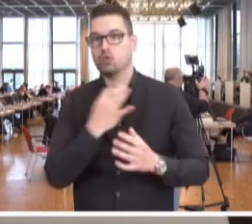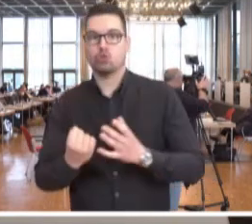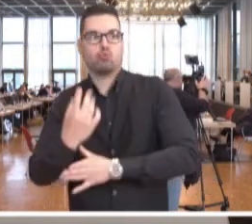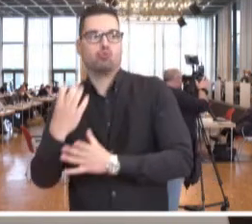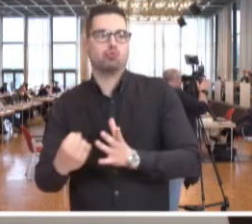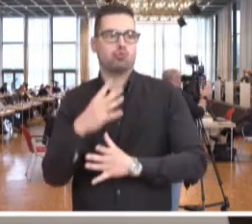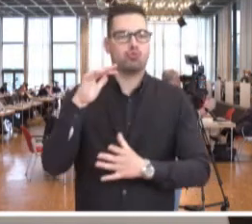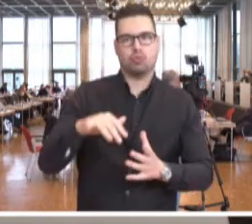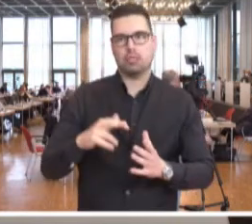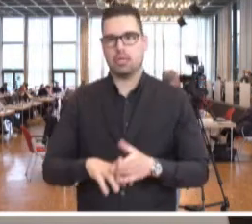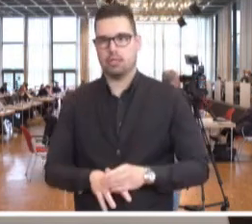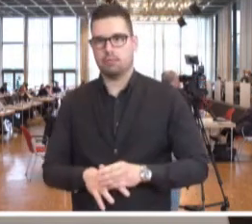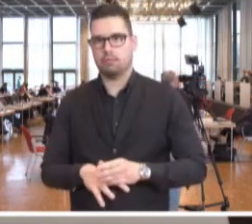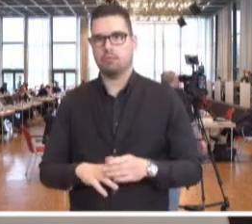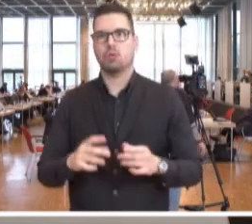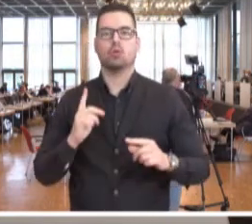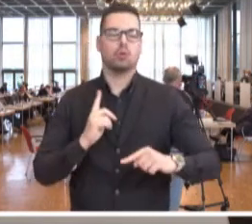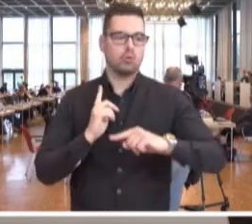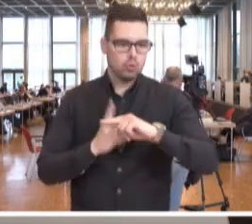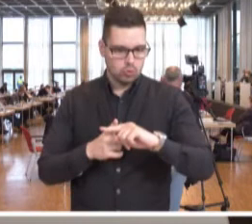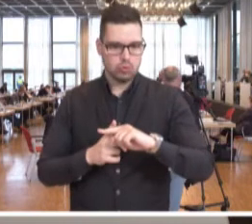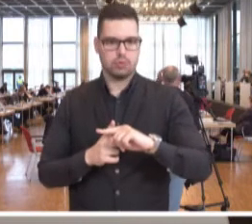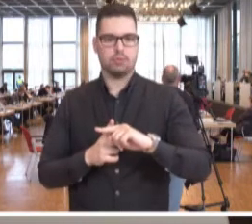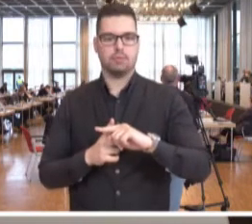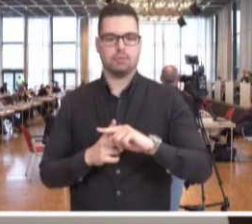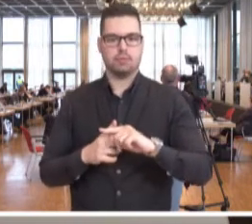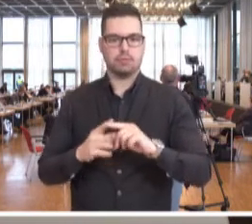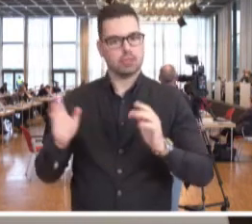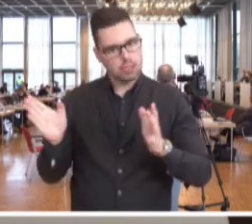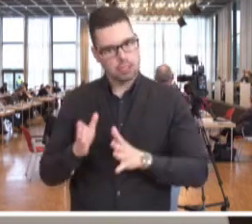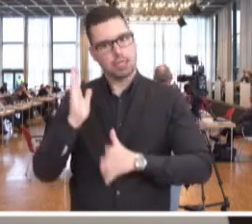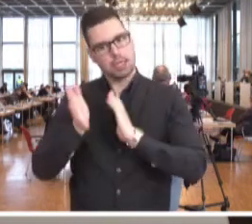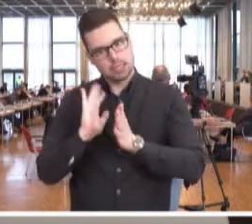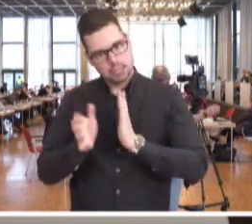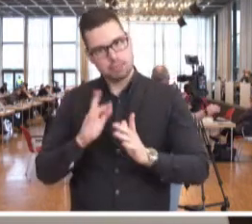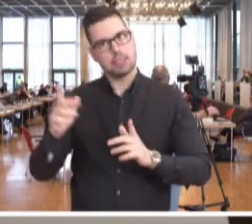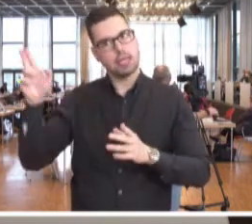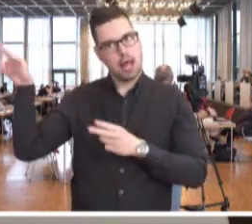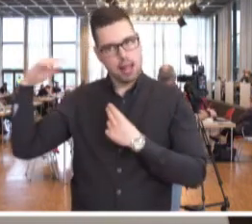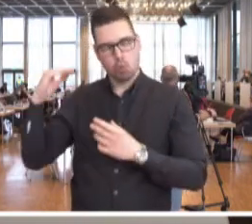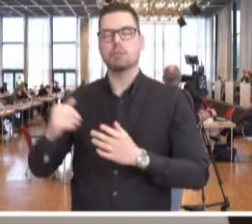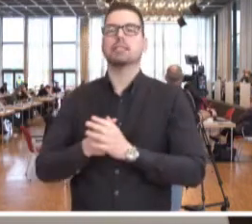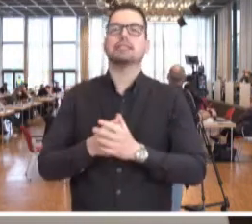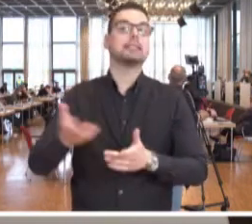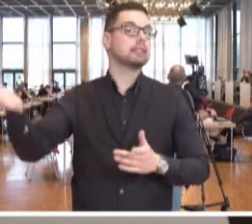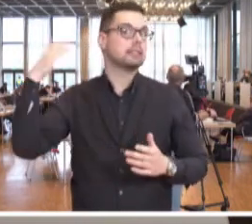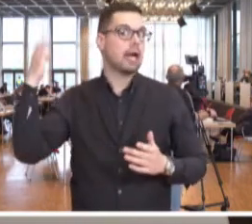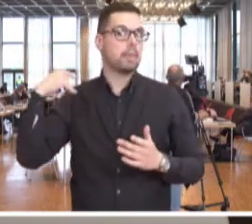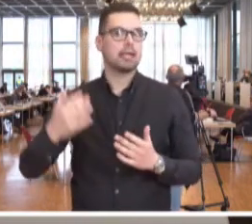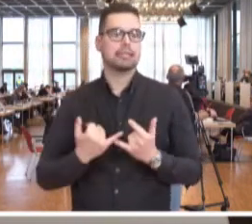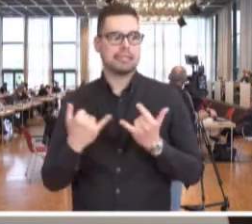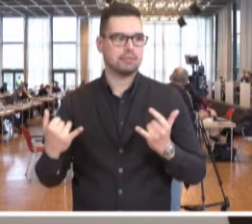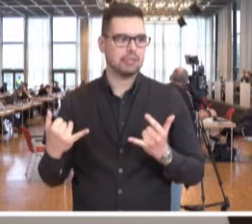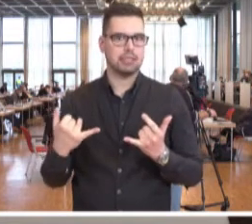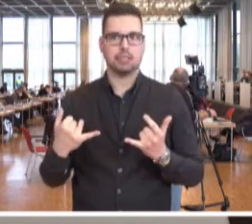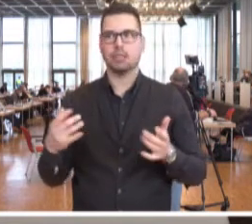Kultur gefunden hat. Und um Ihnen noch eine Kleinigkeit, die Zeit erlaubt es noch zu erinnern, wie das damals war, kann